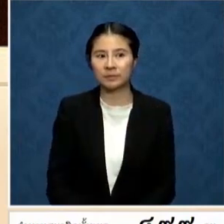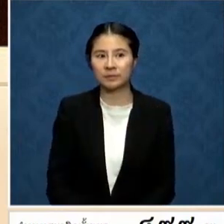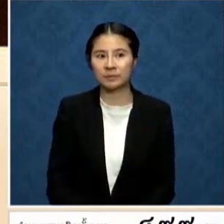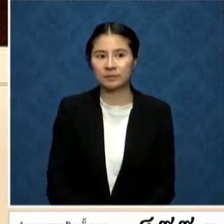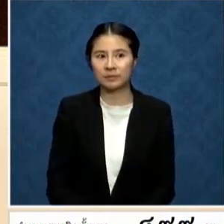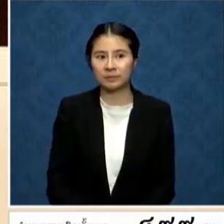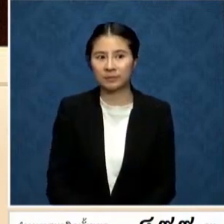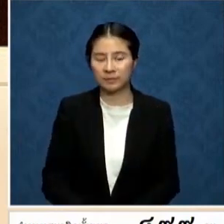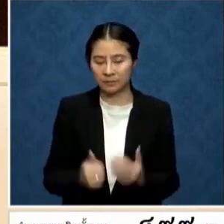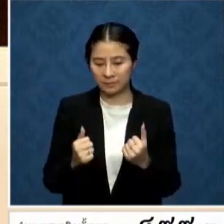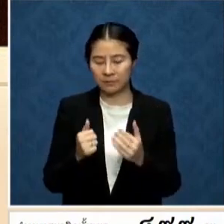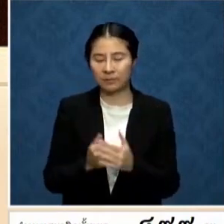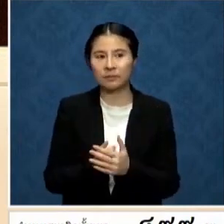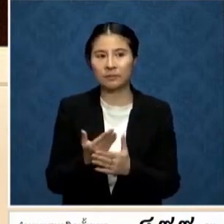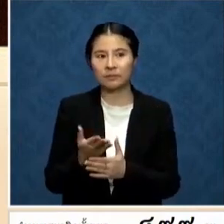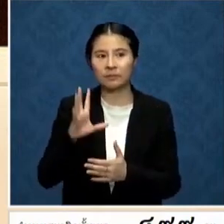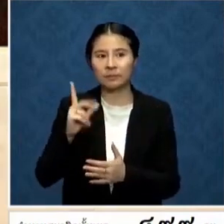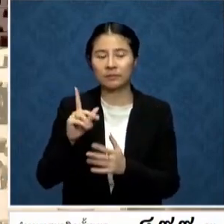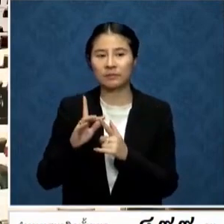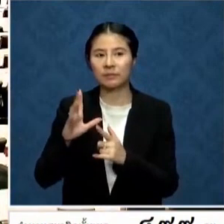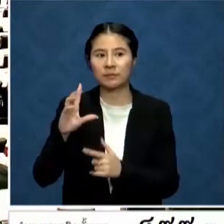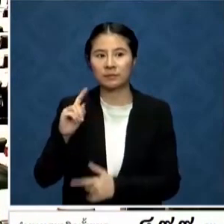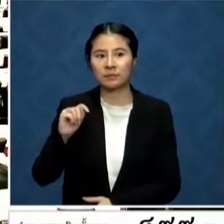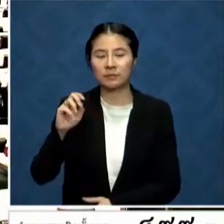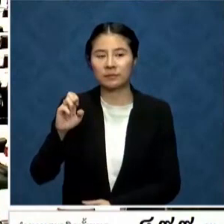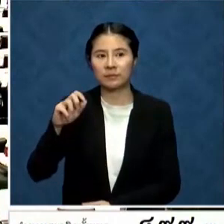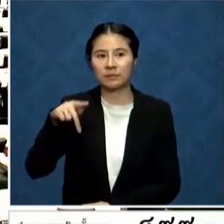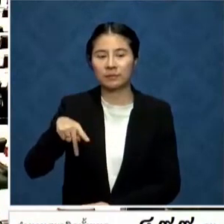เป็นท่านชุติพงษ์พิภพพิญโญครับ